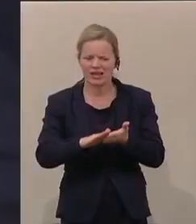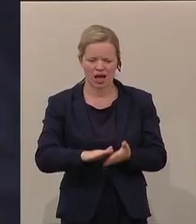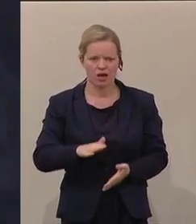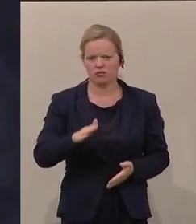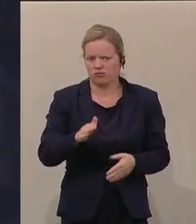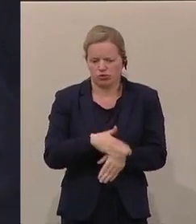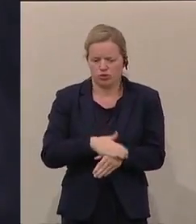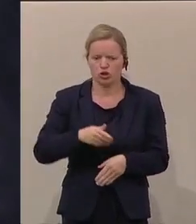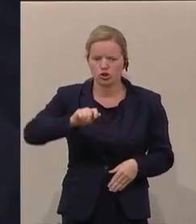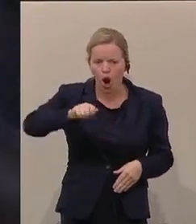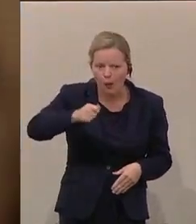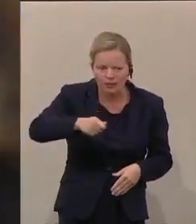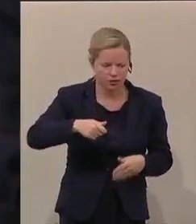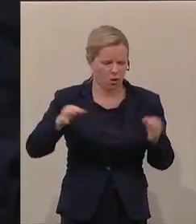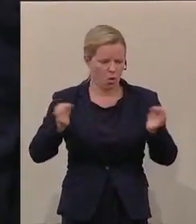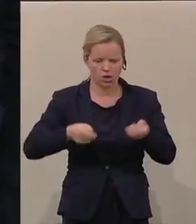gehabt.